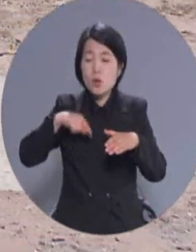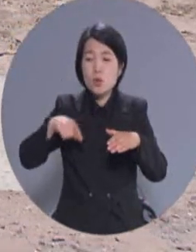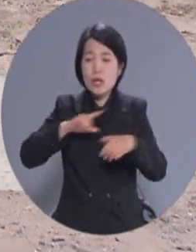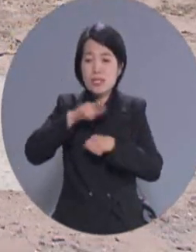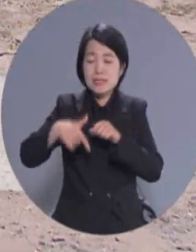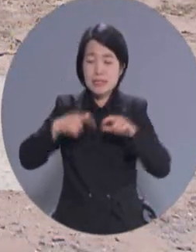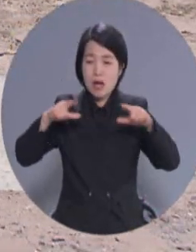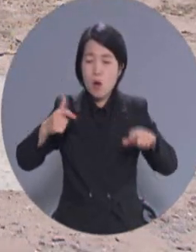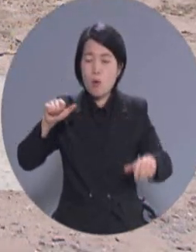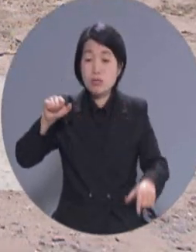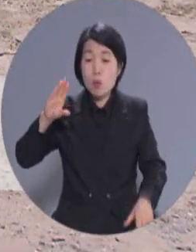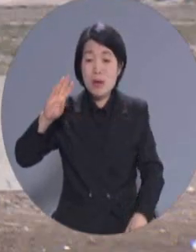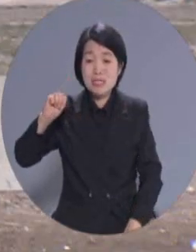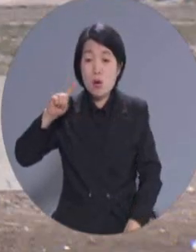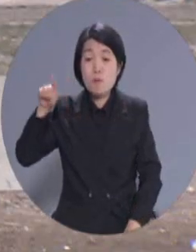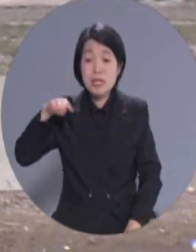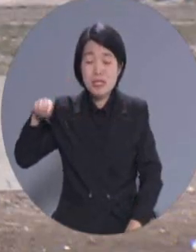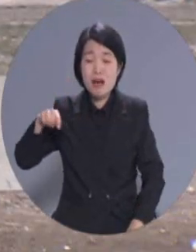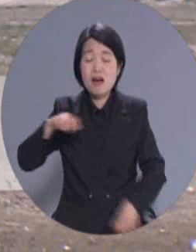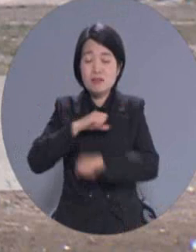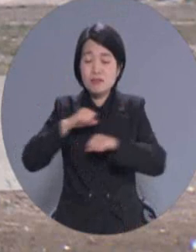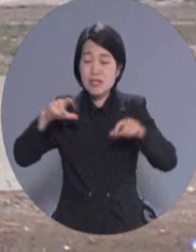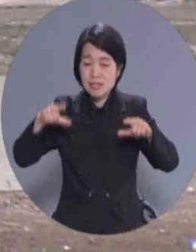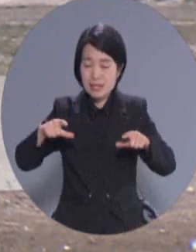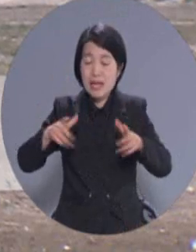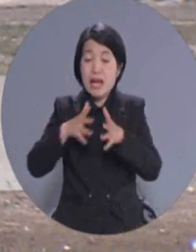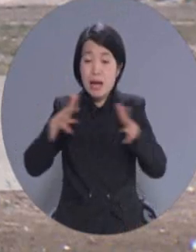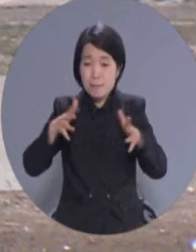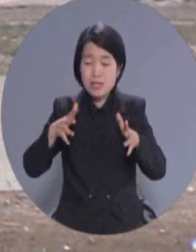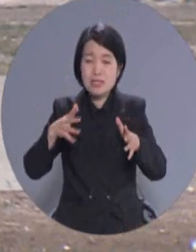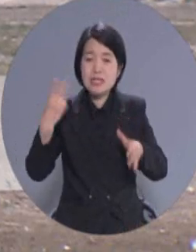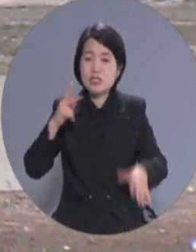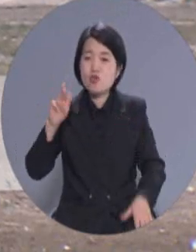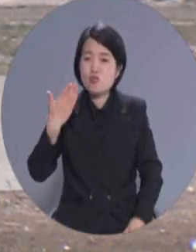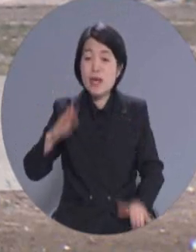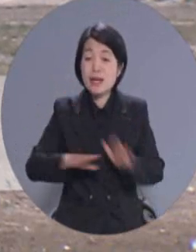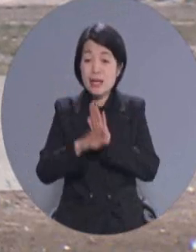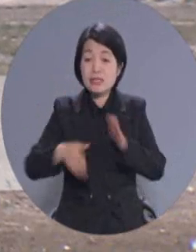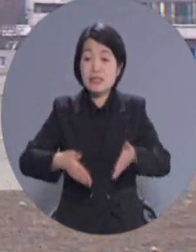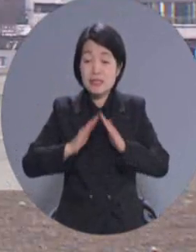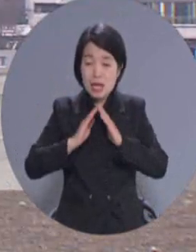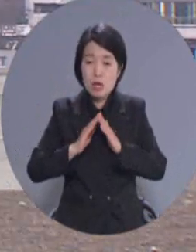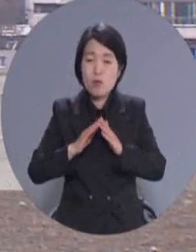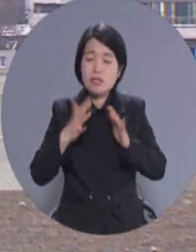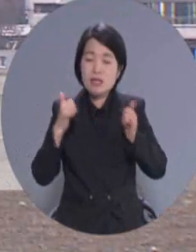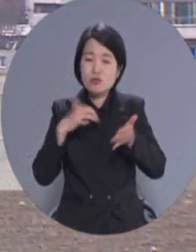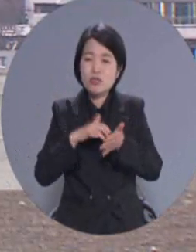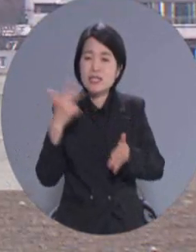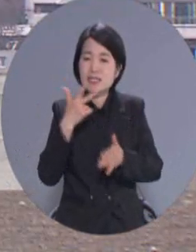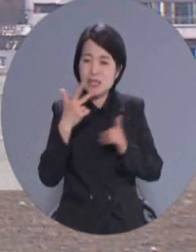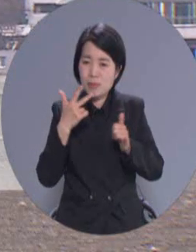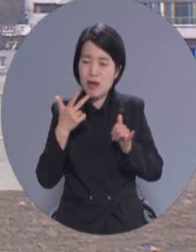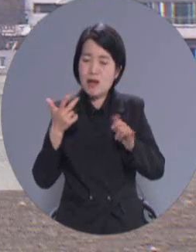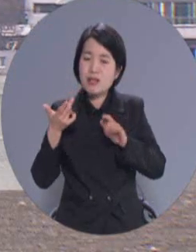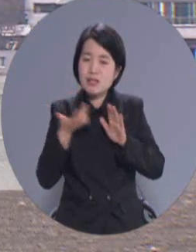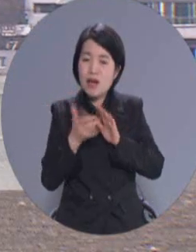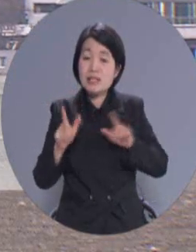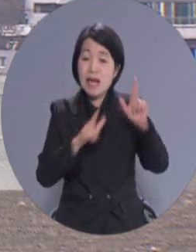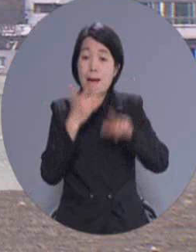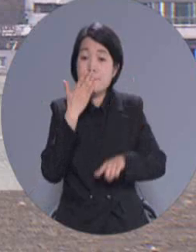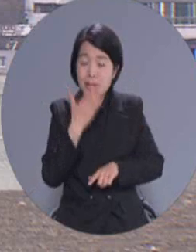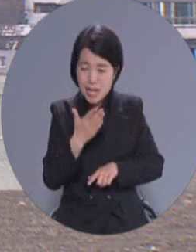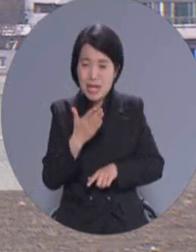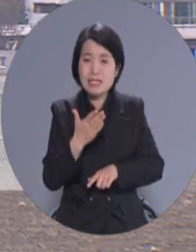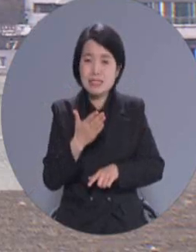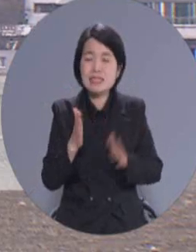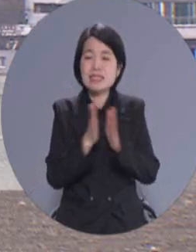일원 55만 제곱미터 면적에 대해 공동주택 등 2,900여 세대에 인구수 7천여 명 수용 규모의 도시개발